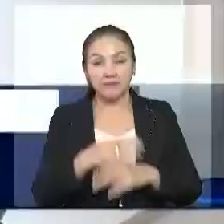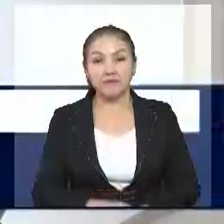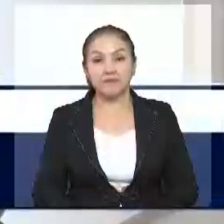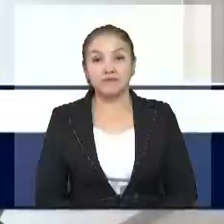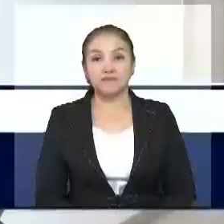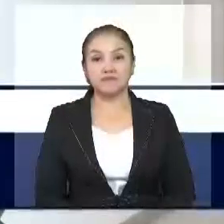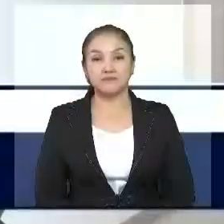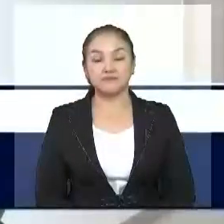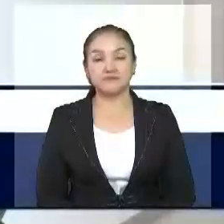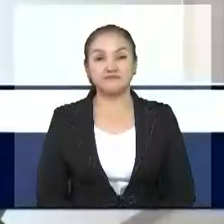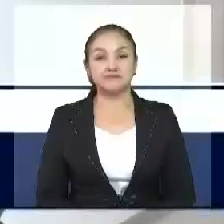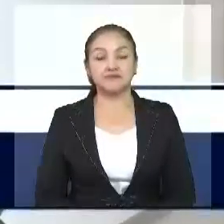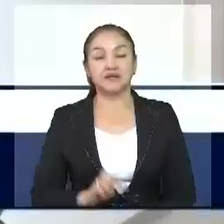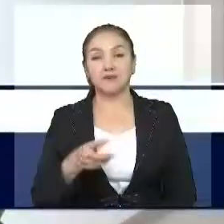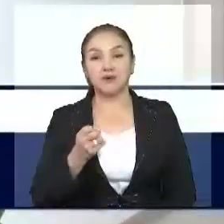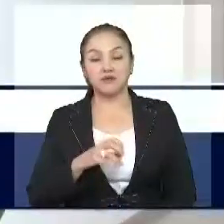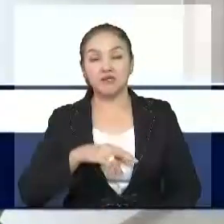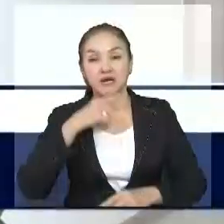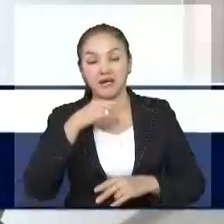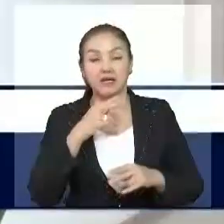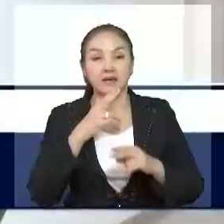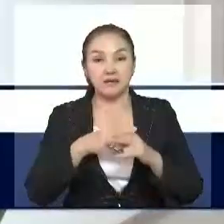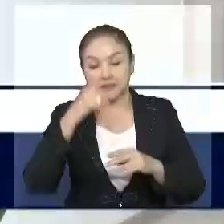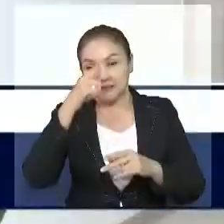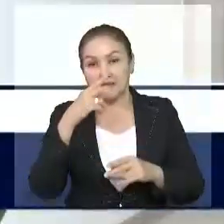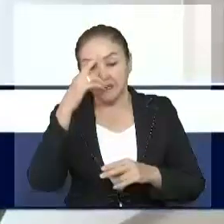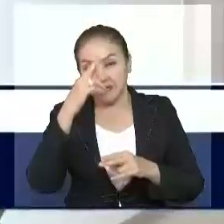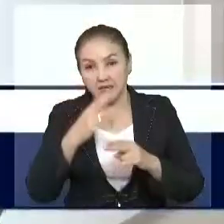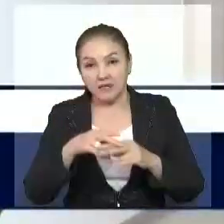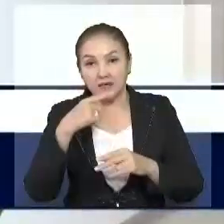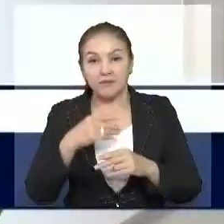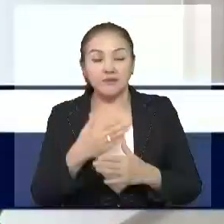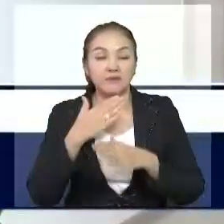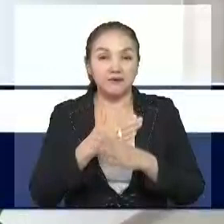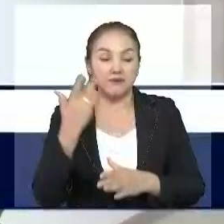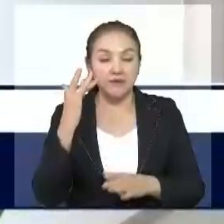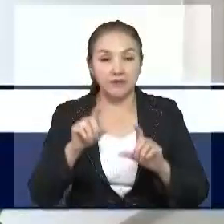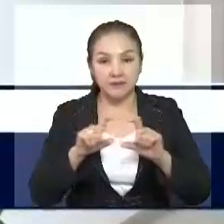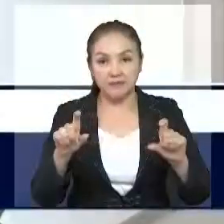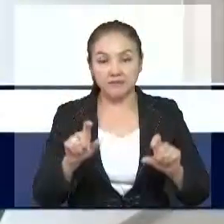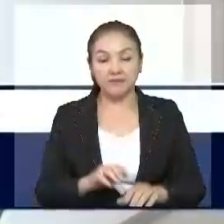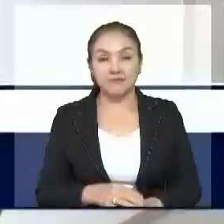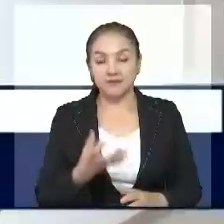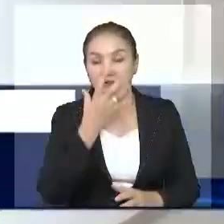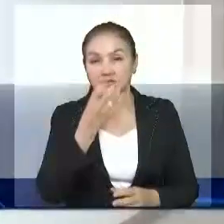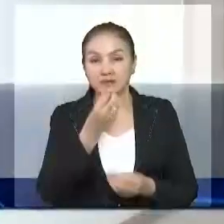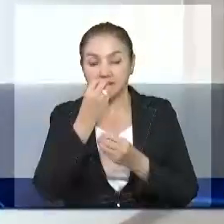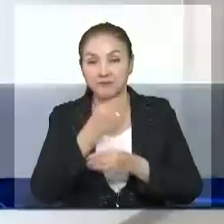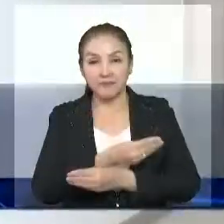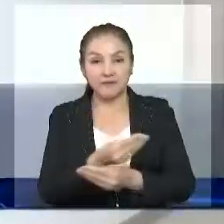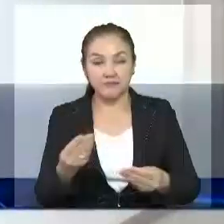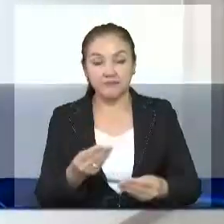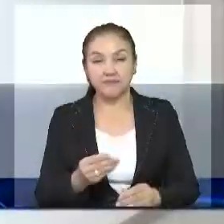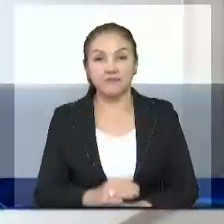ағай туралы айтатын болсақ, бұл мектепке әрдайым көмектесіп тұрады. Мысалы, ыстық тамақпен қамтамасыз